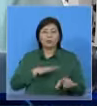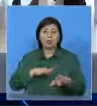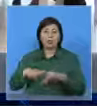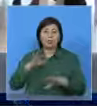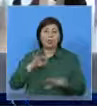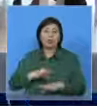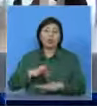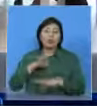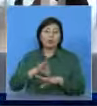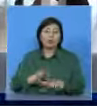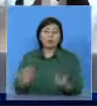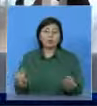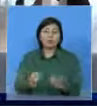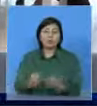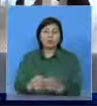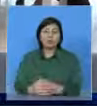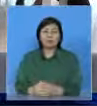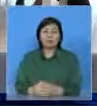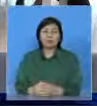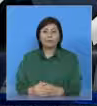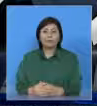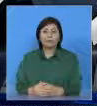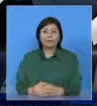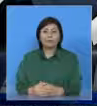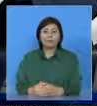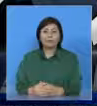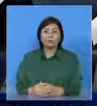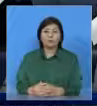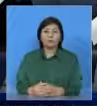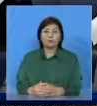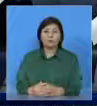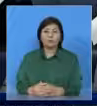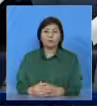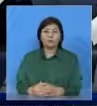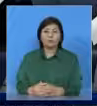тұруы қажет. Нұрбол Жауынбаев, Аманжол Айтмағанбетов, Ақтөбе телеарнасы.